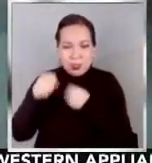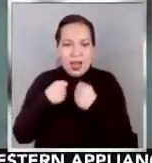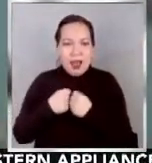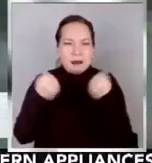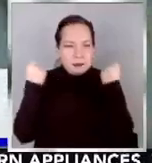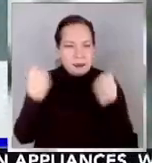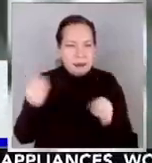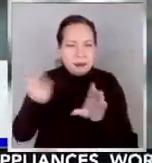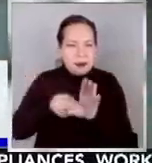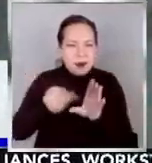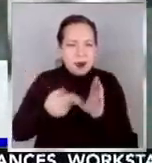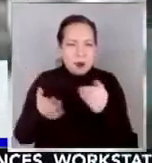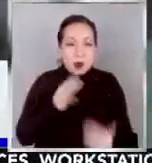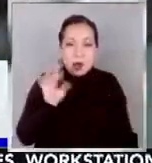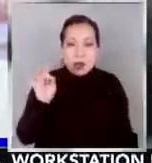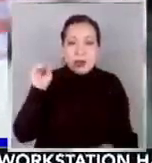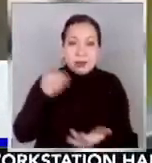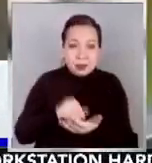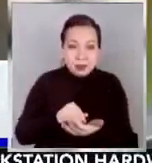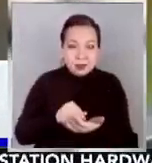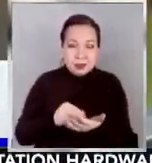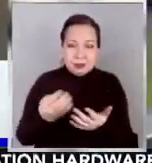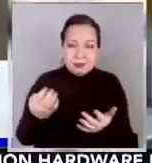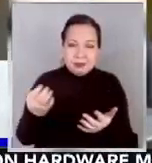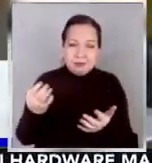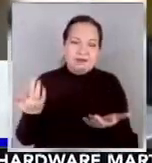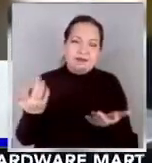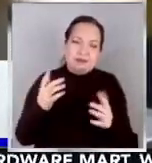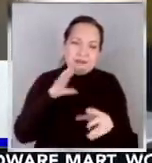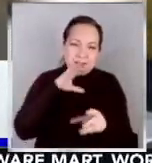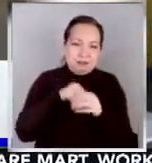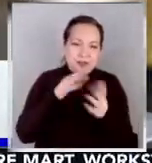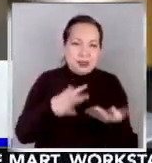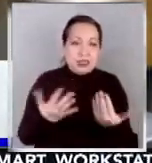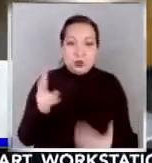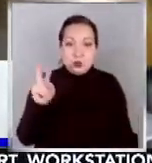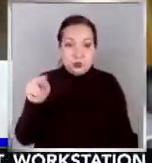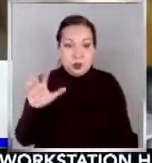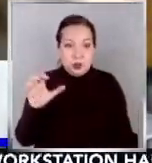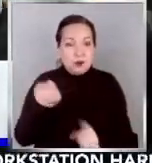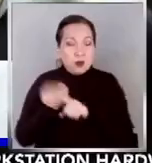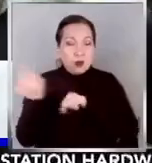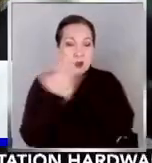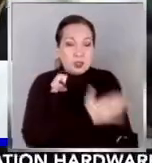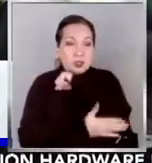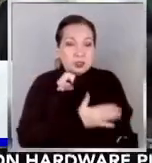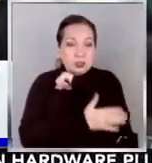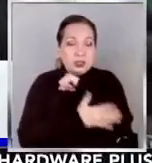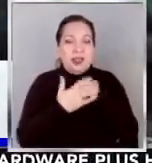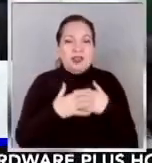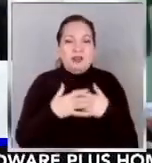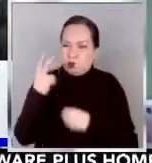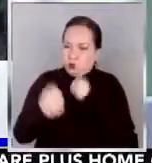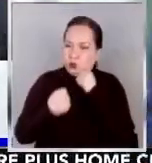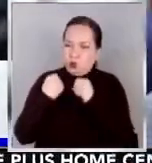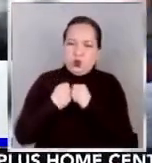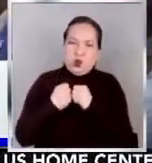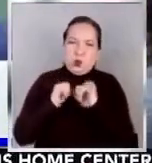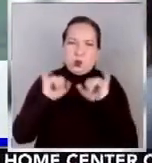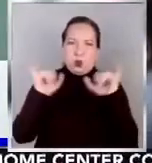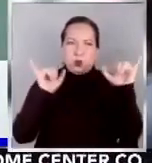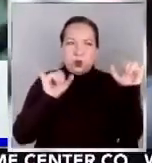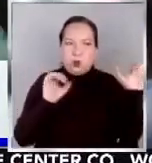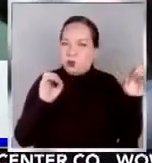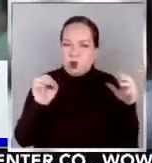mahigit 8,000. 2,500 daw dito galing pang ibang bansa matapos ang dalawang taong hindi na idaos ang tanyag na dog